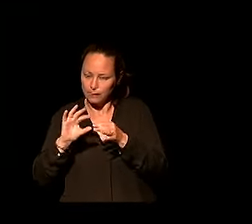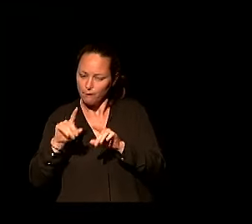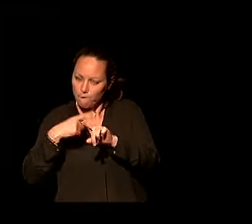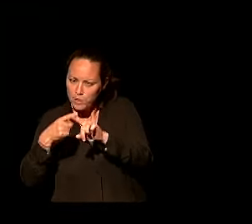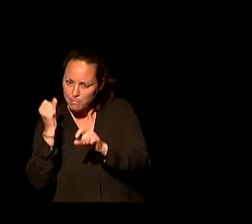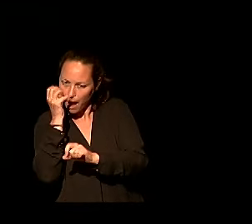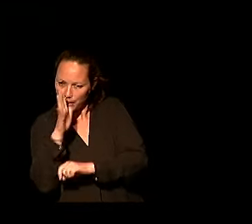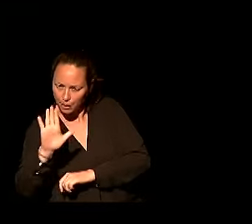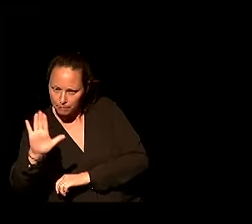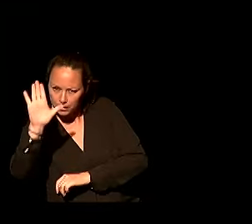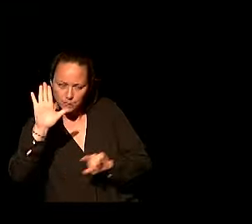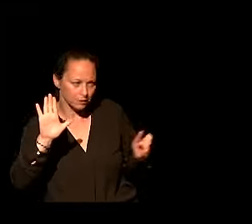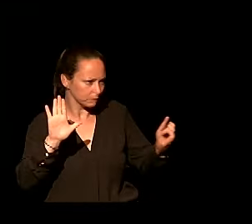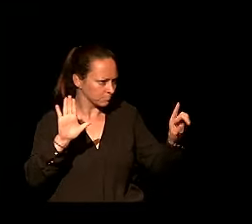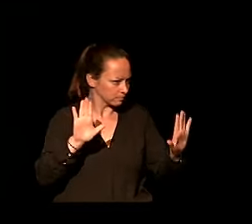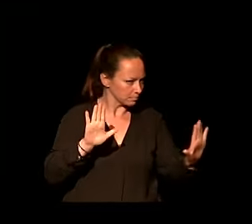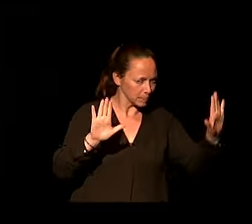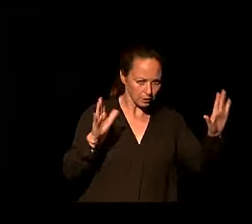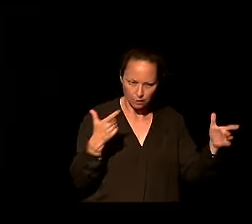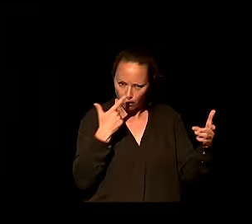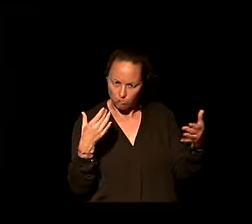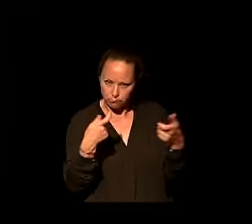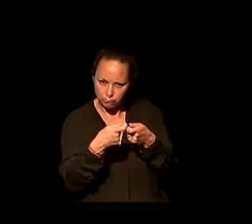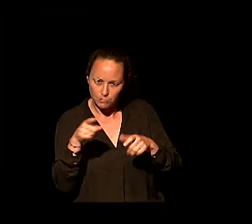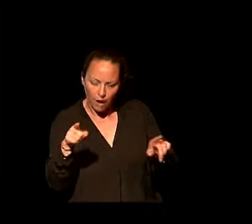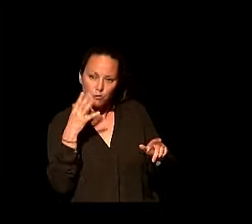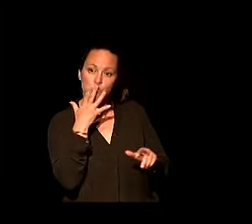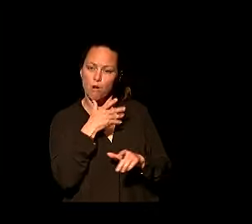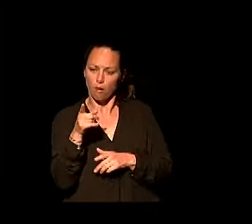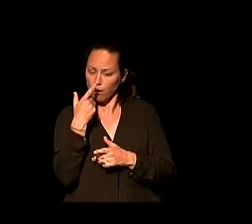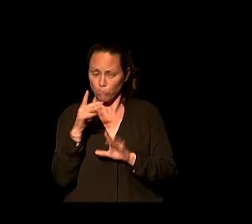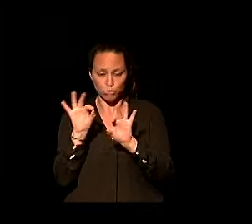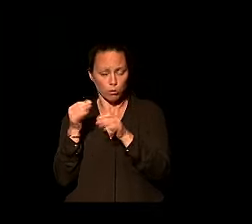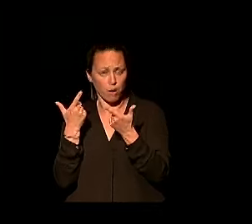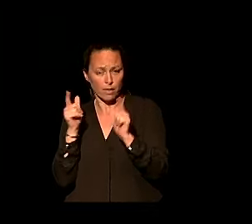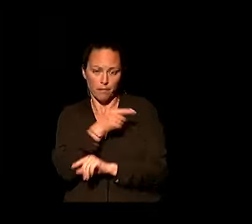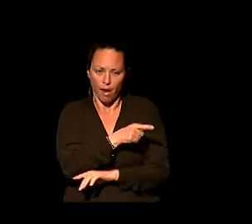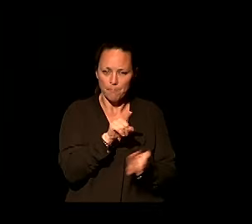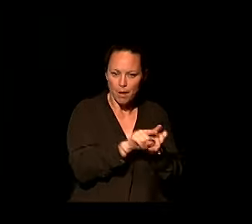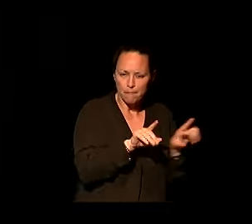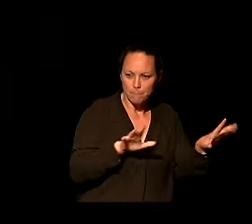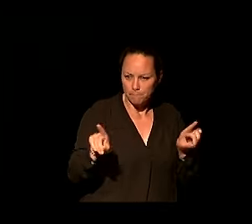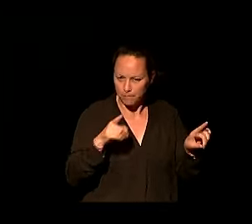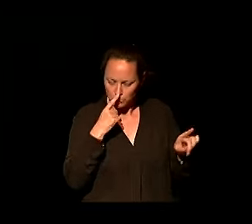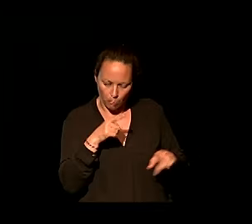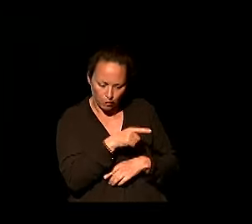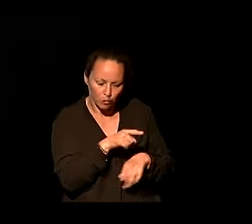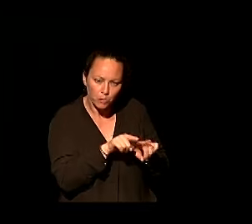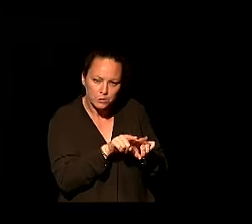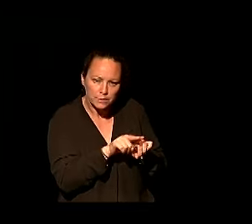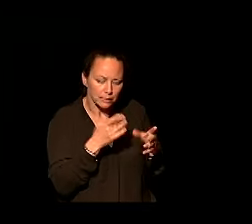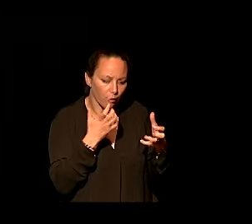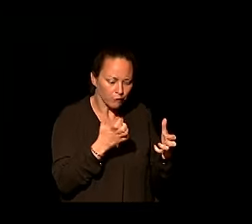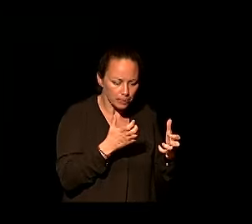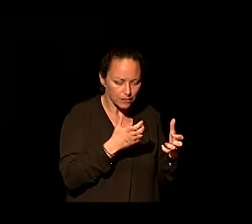va se raccorder, comme ça, l'impressionnisme, d'une espèce de libération de la couleur, mais au contraire, une attention particulière